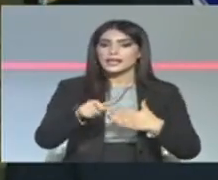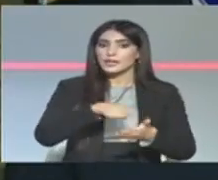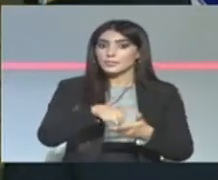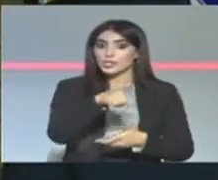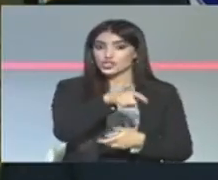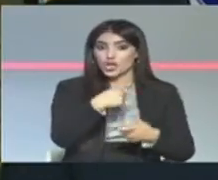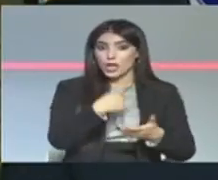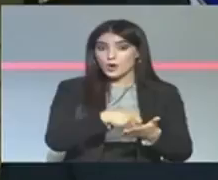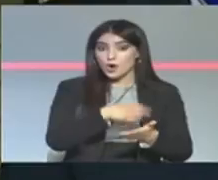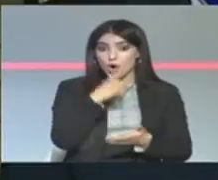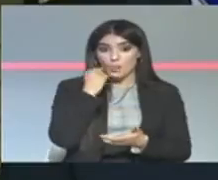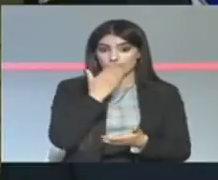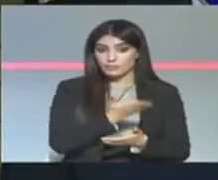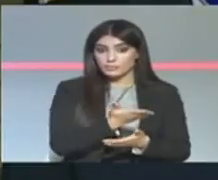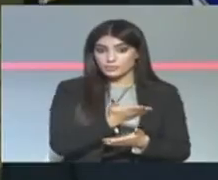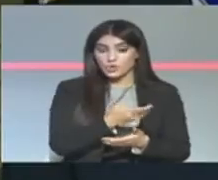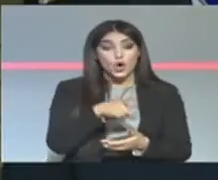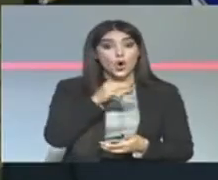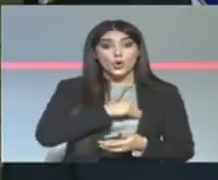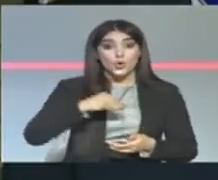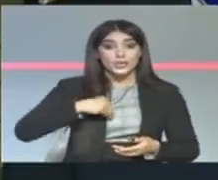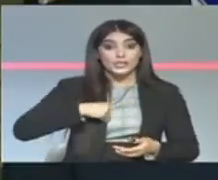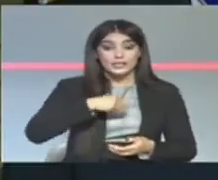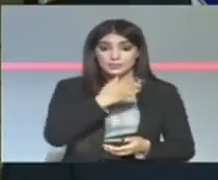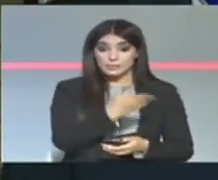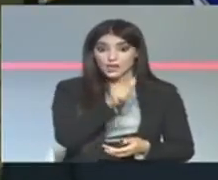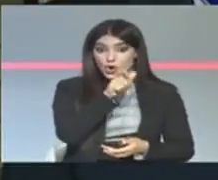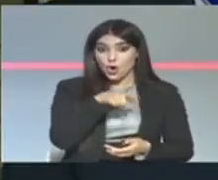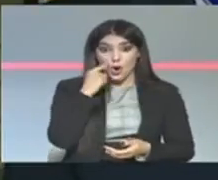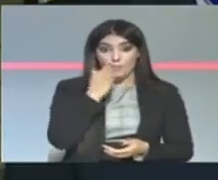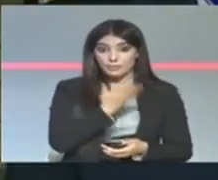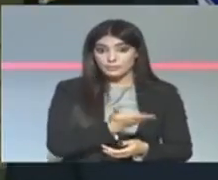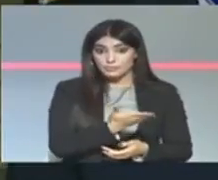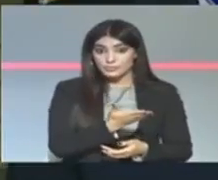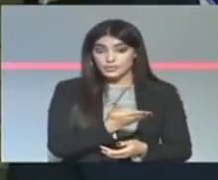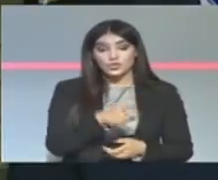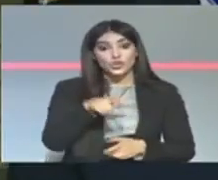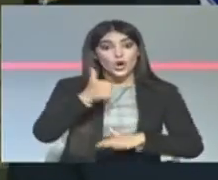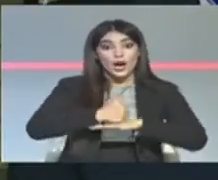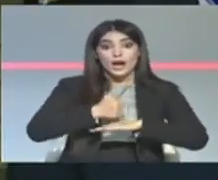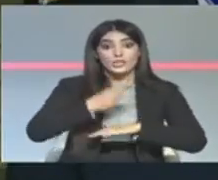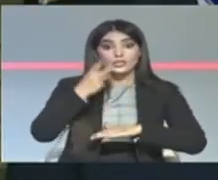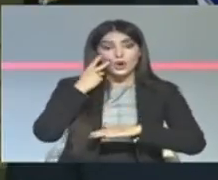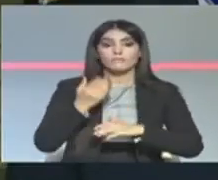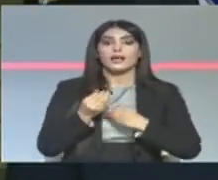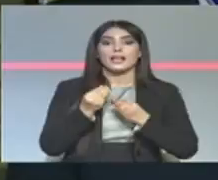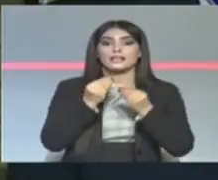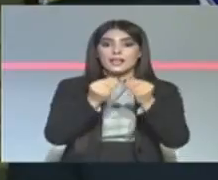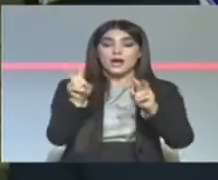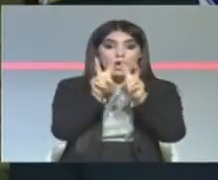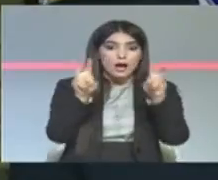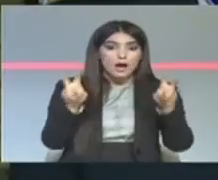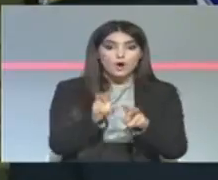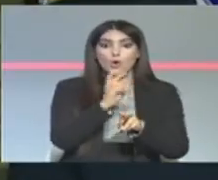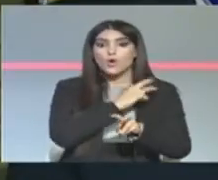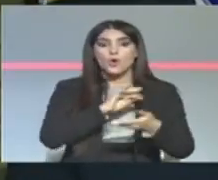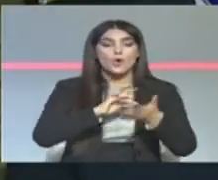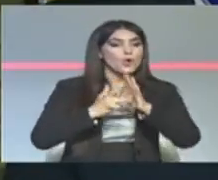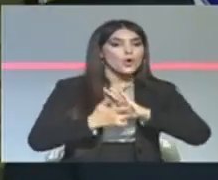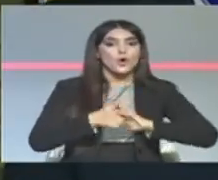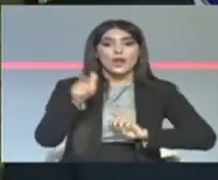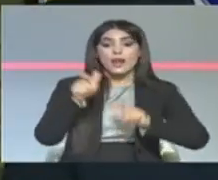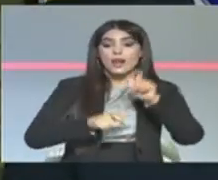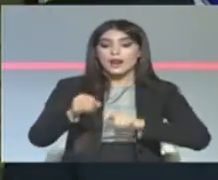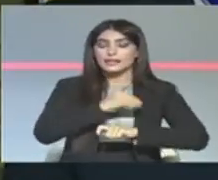من خلال الدكتور محمد النوري بن مبارك كرم السيد رئيس الجمهوريه كافه الاطارات الطبيه